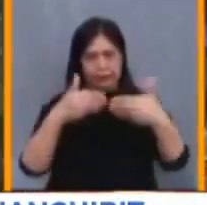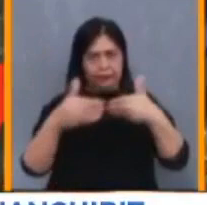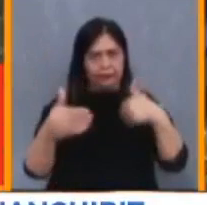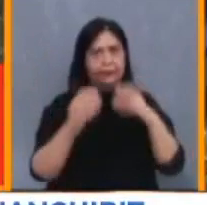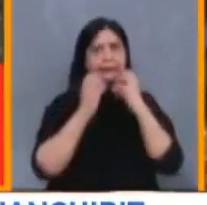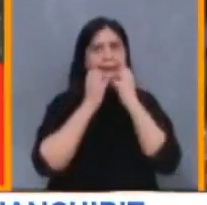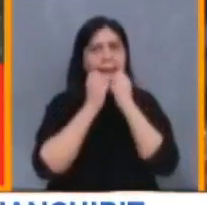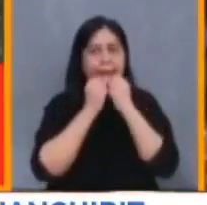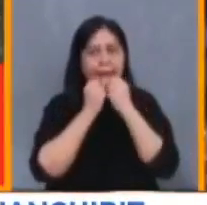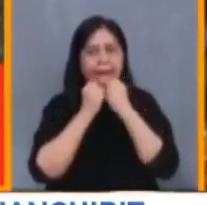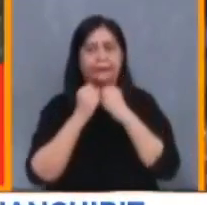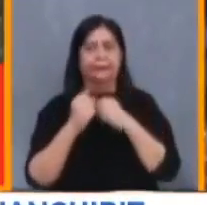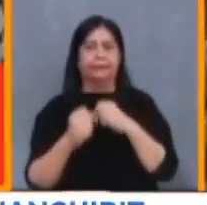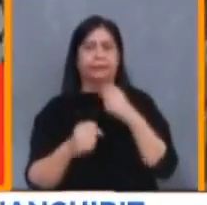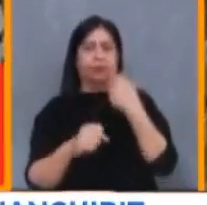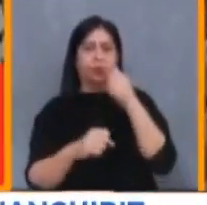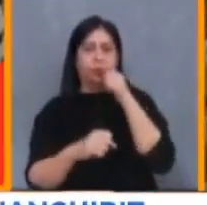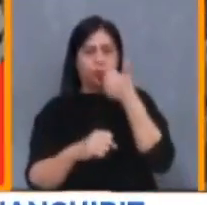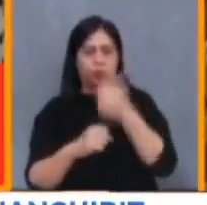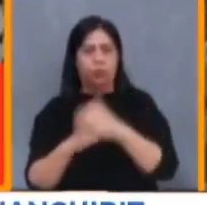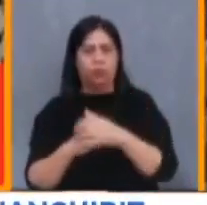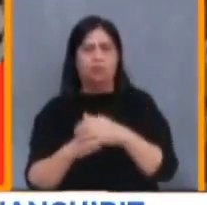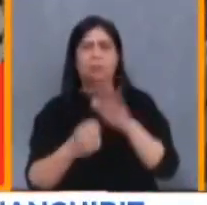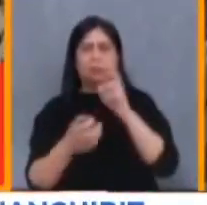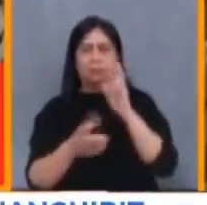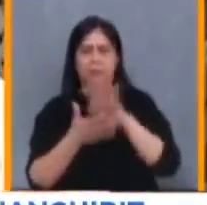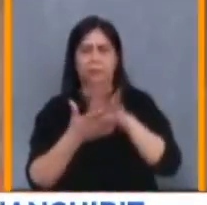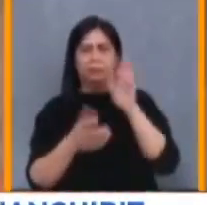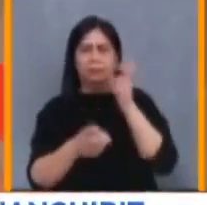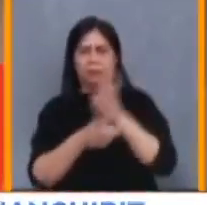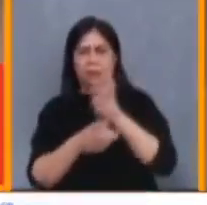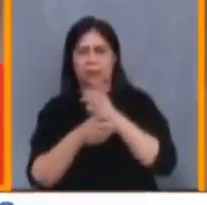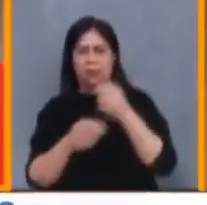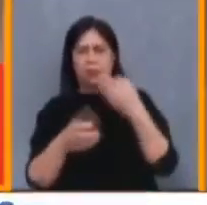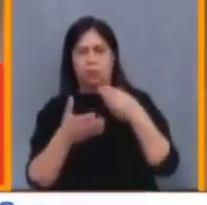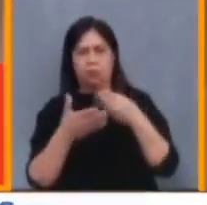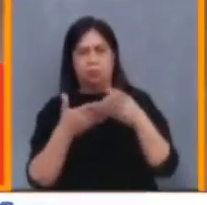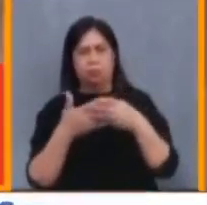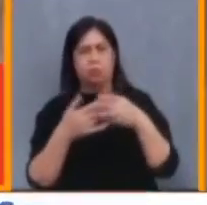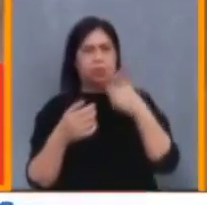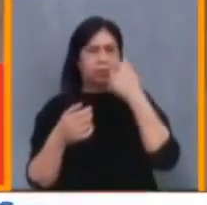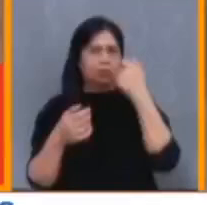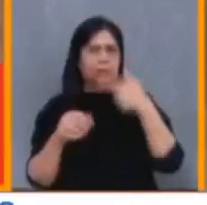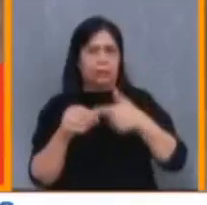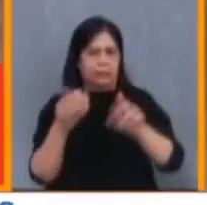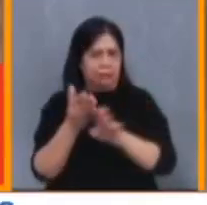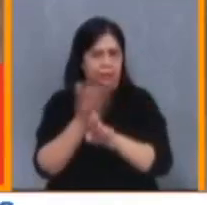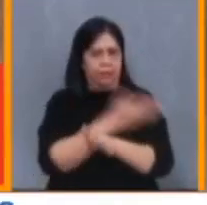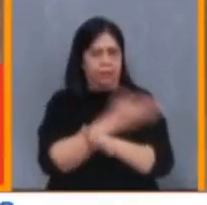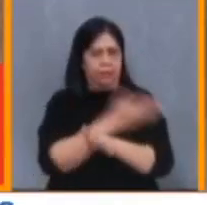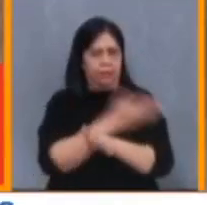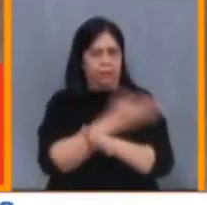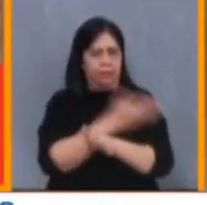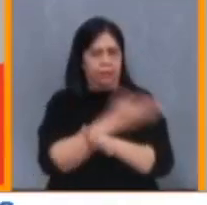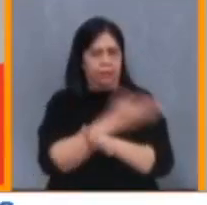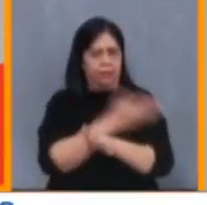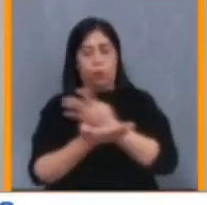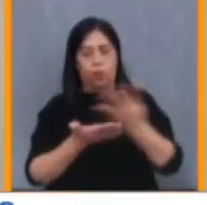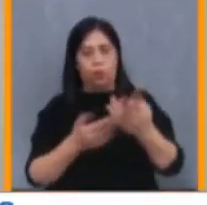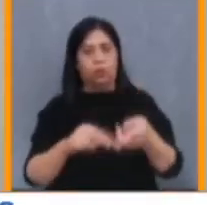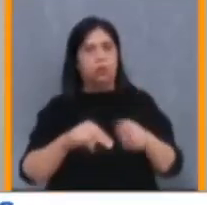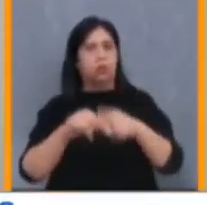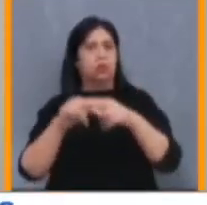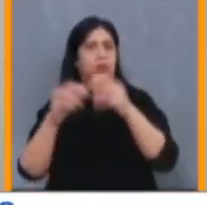syempre, kasi magastos. Kaya nga ako nagpapagas na ngayon. Sa ika-4 na sunod na linggo, tataas ang presyo ng produktong